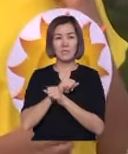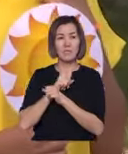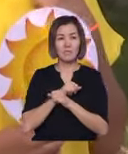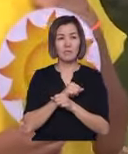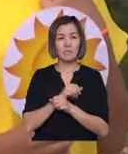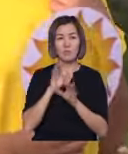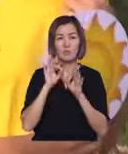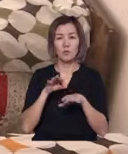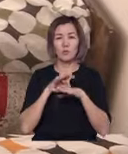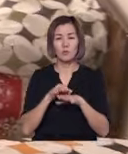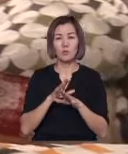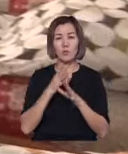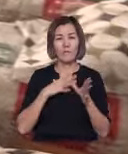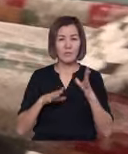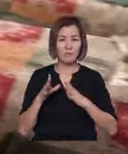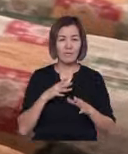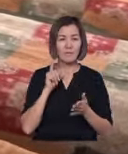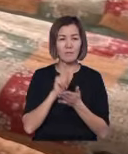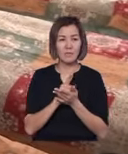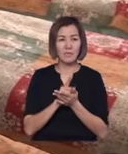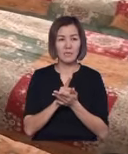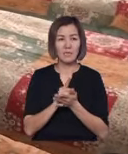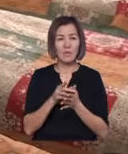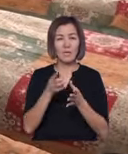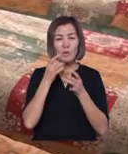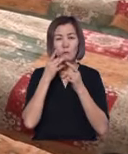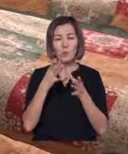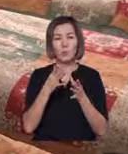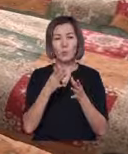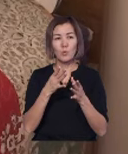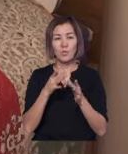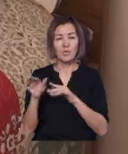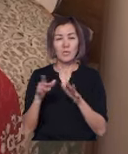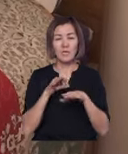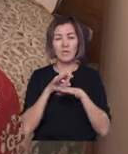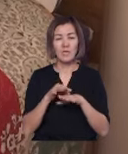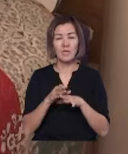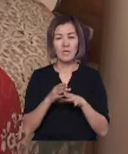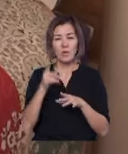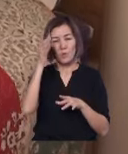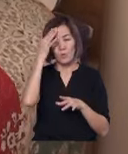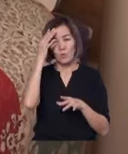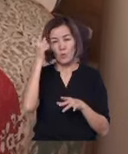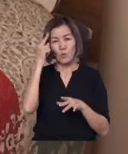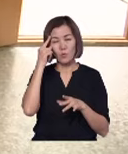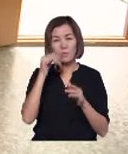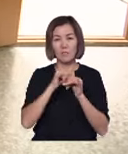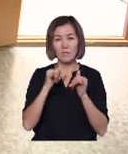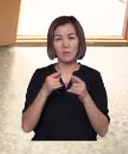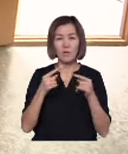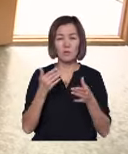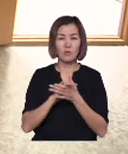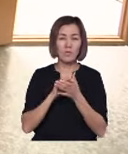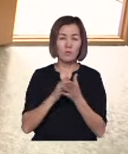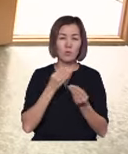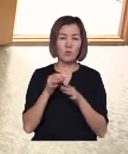мазмұнды өткізу тәрбиешілердің басты жұмысы. Мұнда мәдени спорттық шаралардан бастап, балалардың ой өрісін дамытуға арналған түрлі танымдық